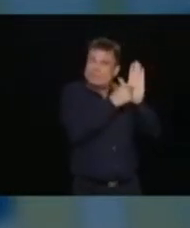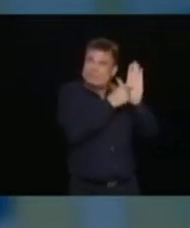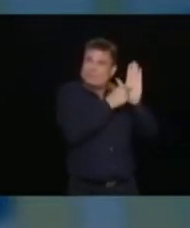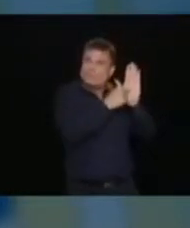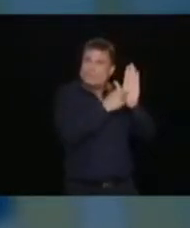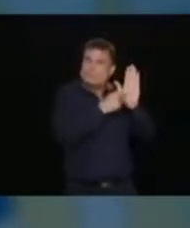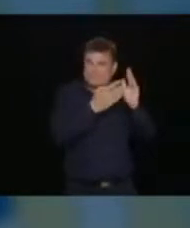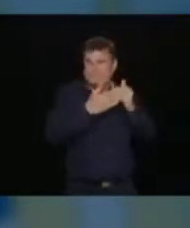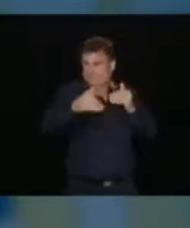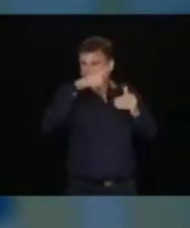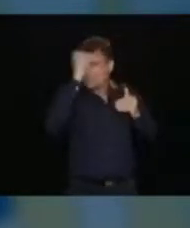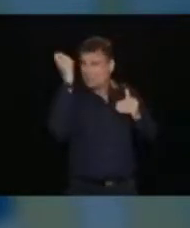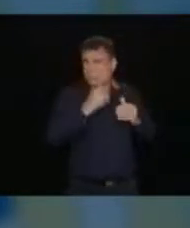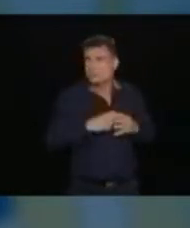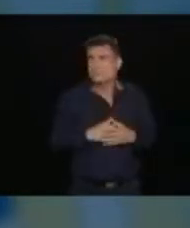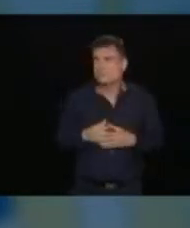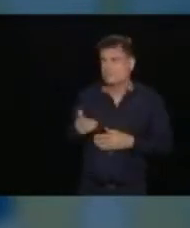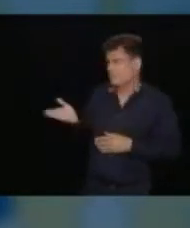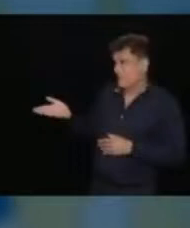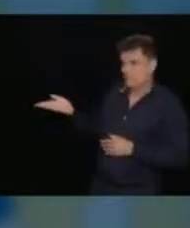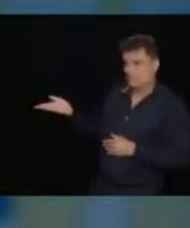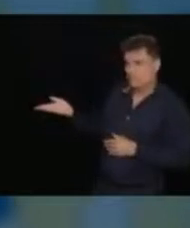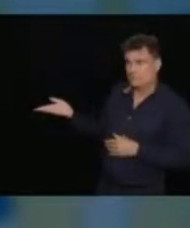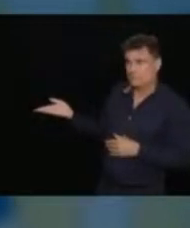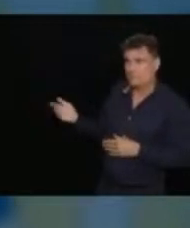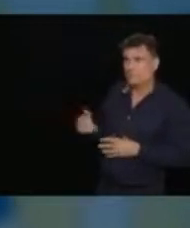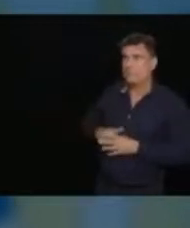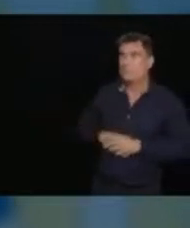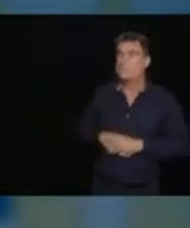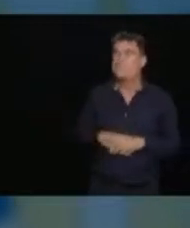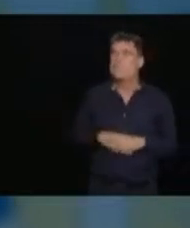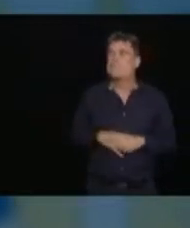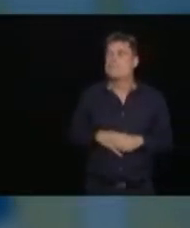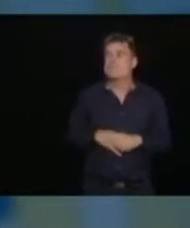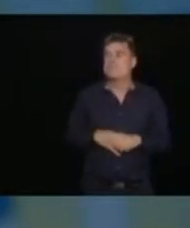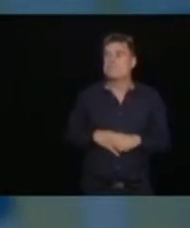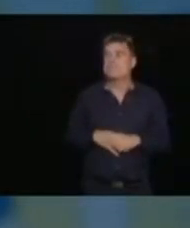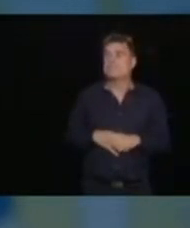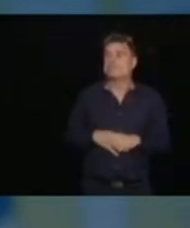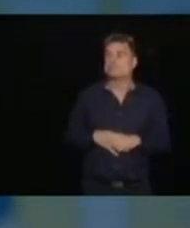往上走。他说我上次我们已经说过，